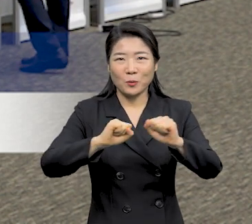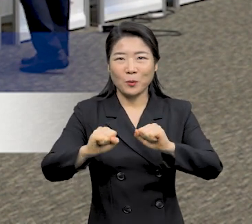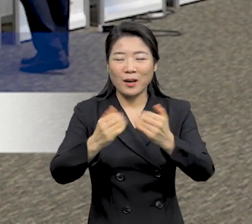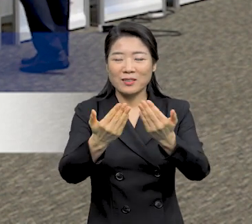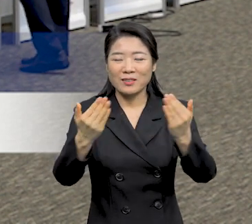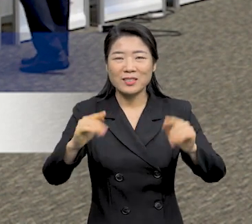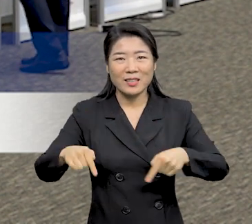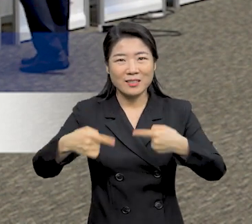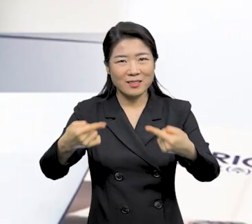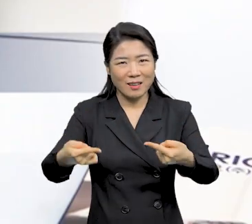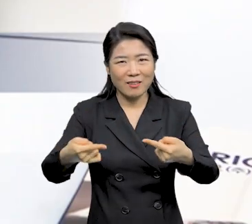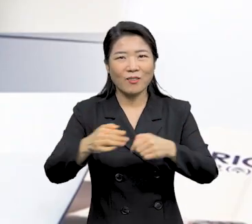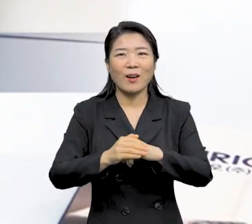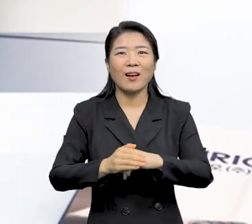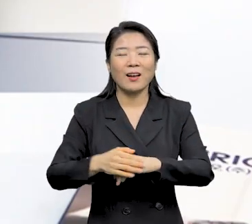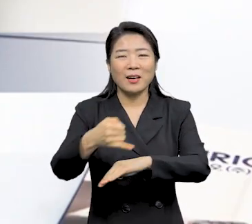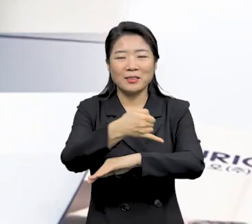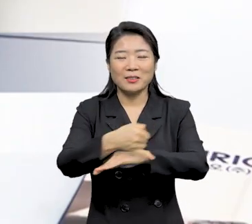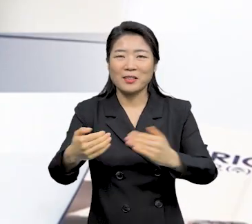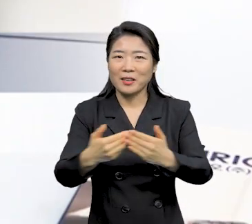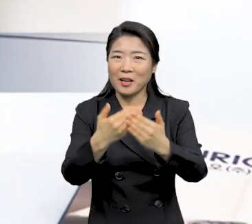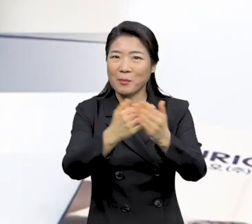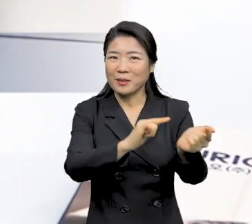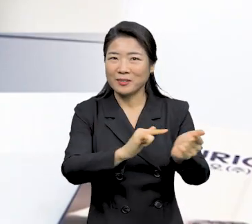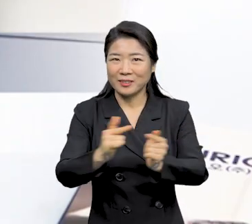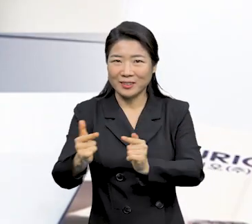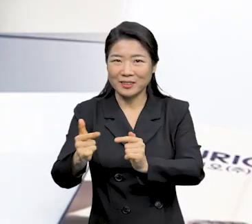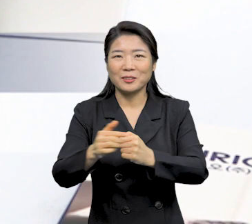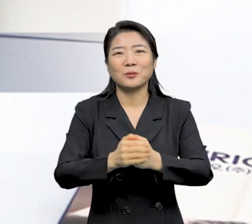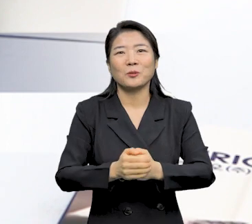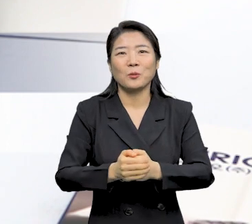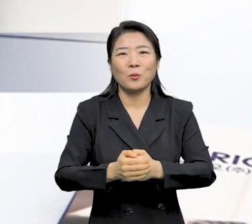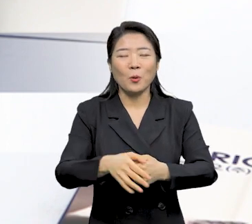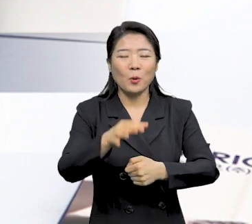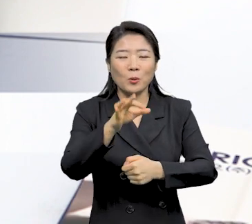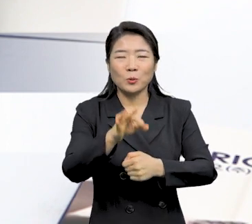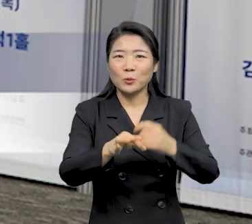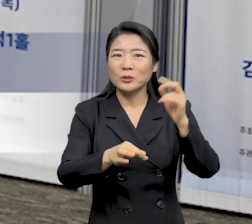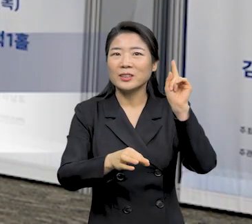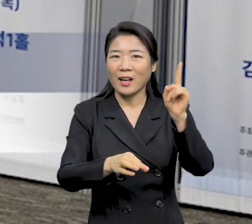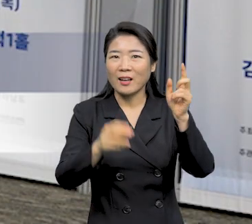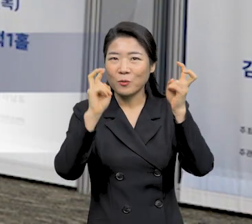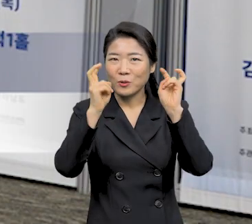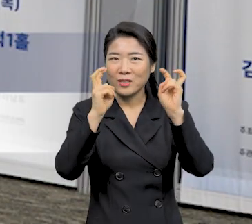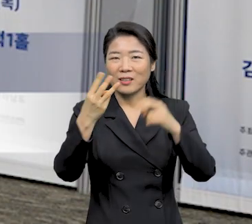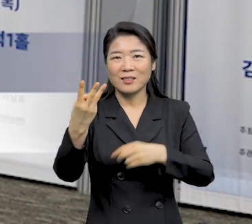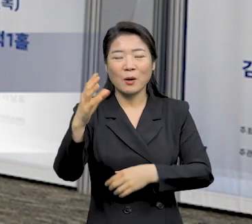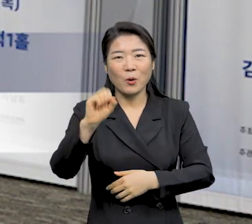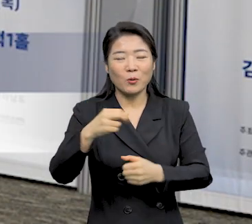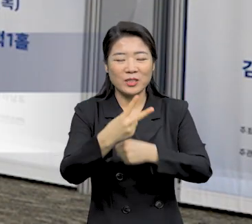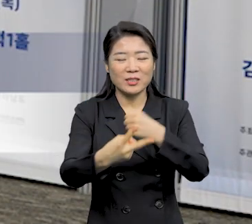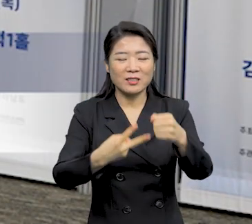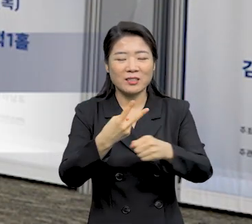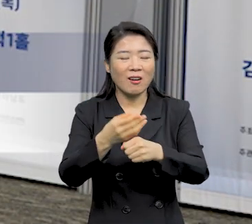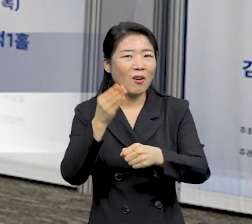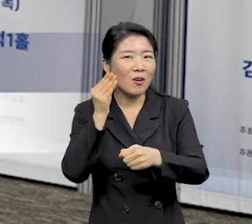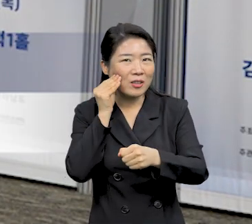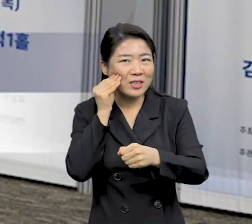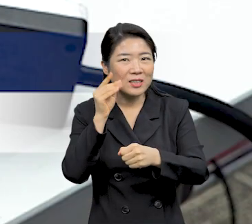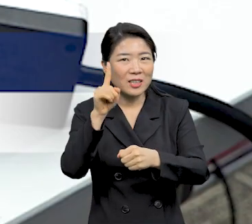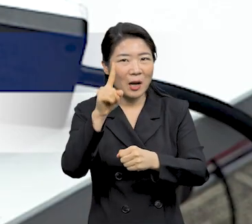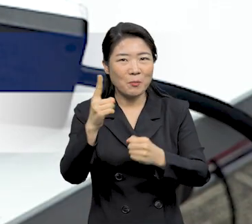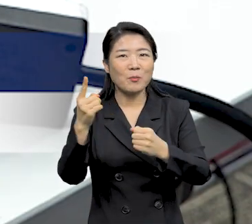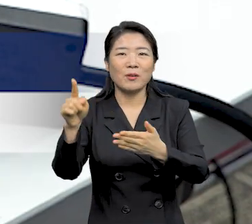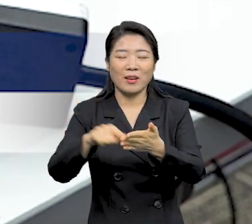개척 활동과 전시회 참가 해외 규격 인증 획득 디자인 개발 등으로 자금은 업체당 3억원 2년